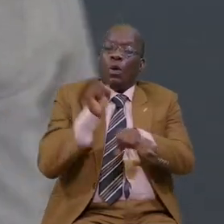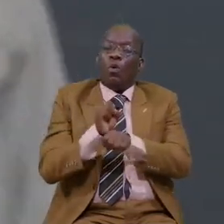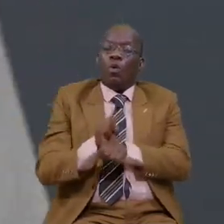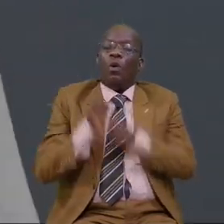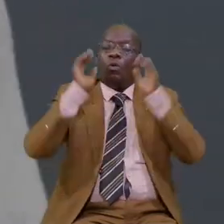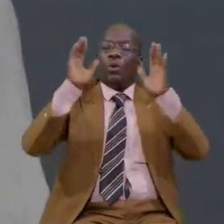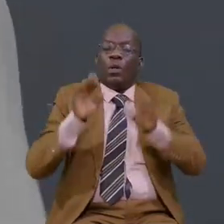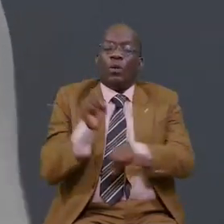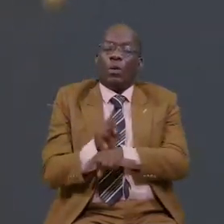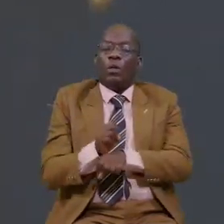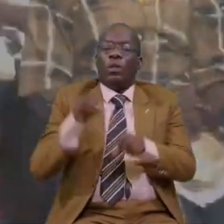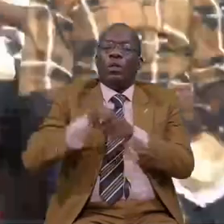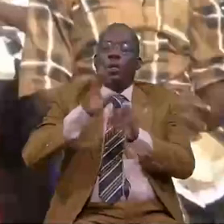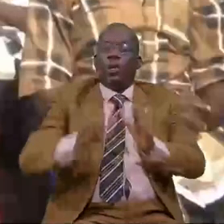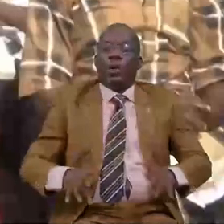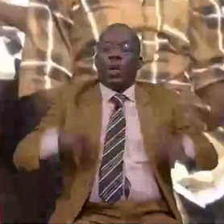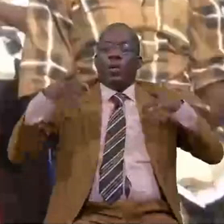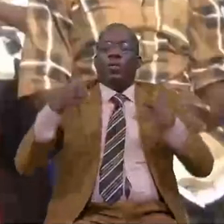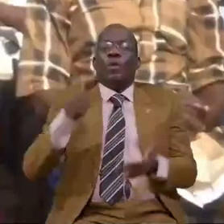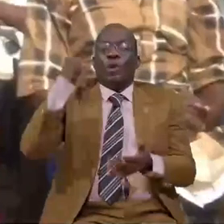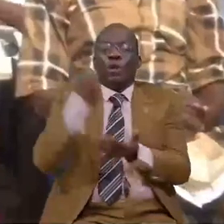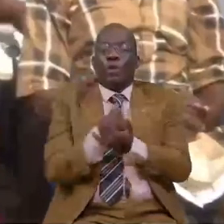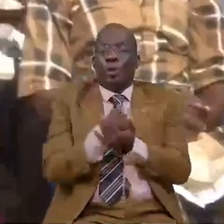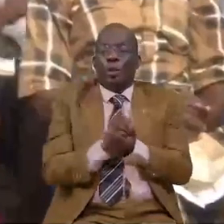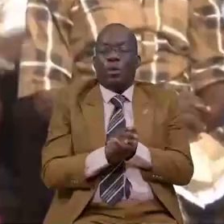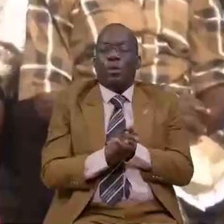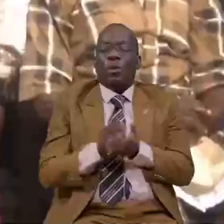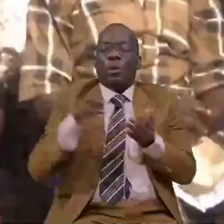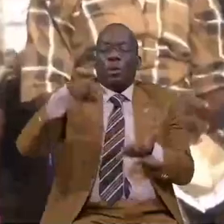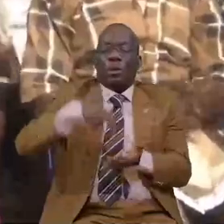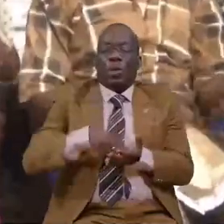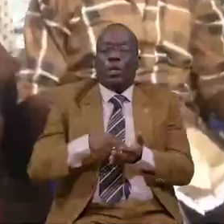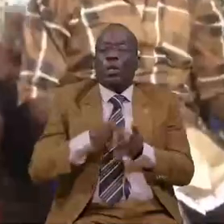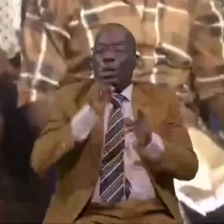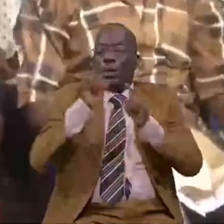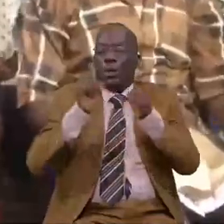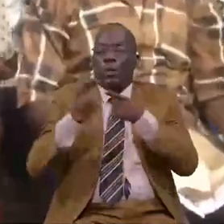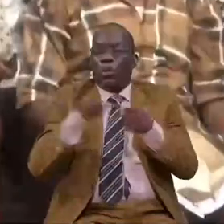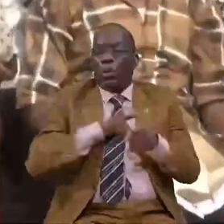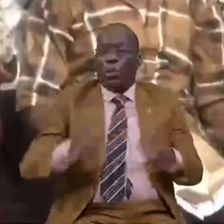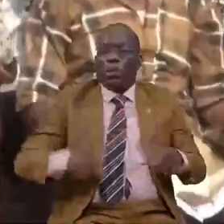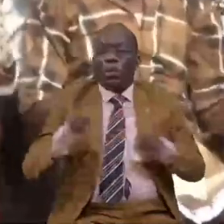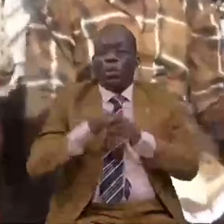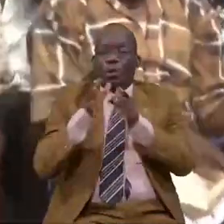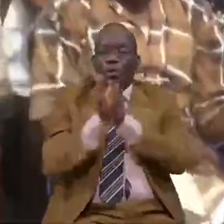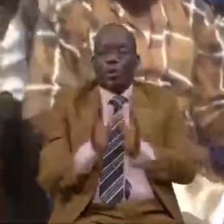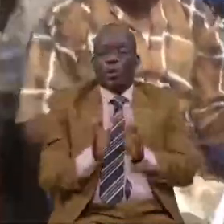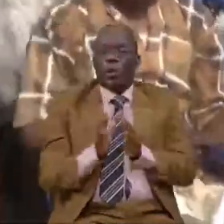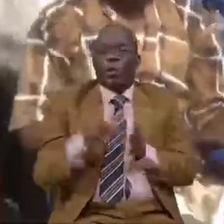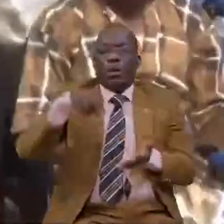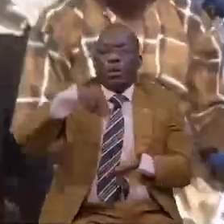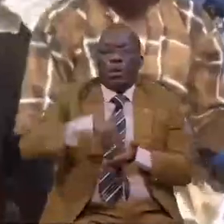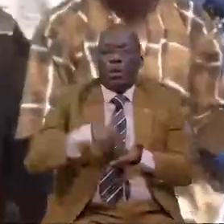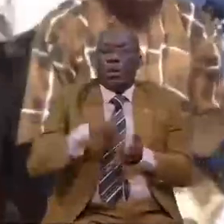Donne-lui la chance de le faire et il agira miraculeusement dans ta vie. Levons-nous maintenant et parlons